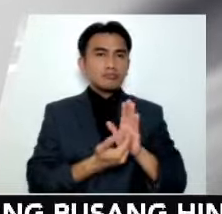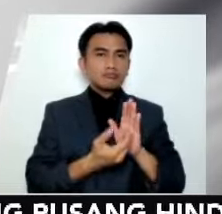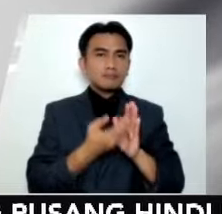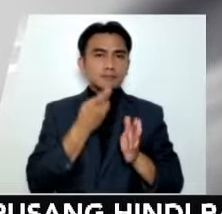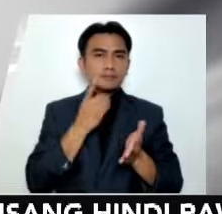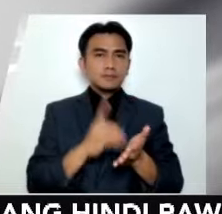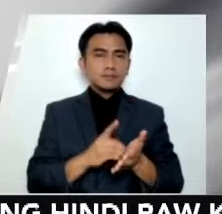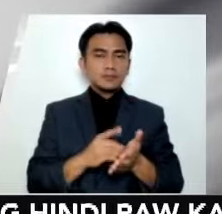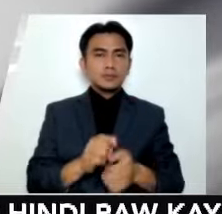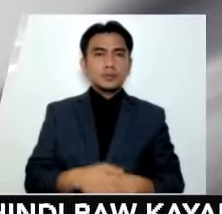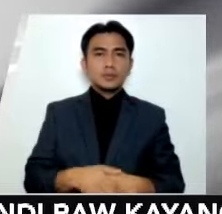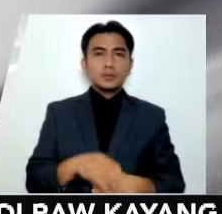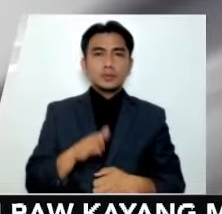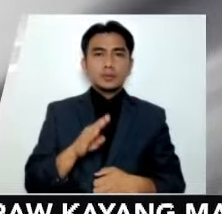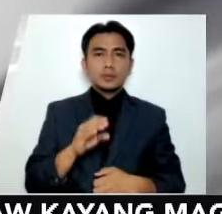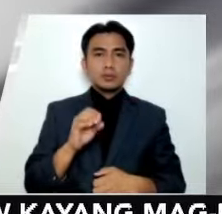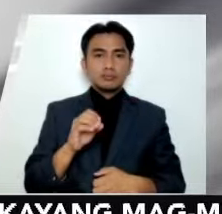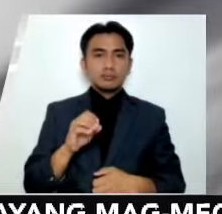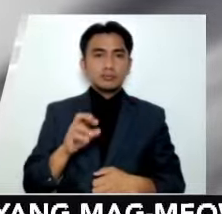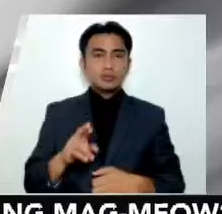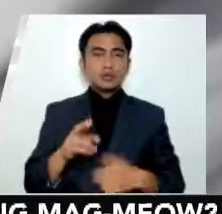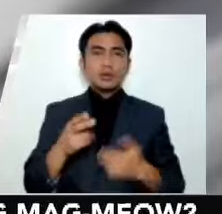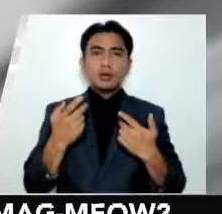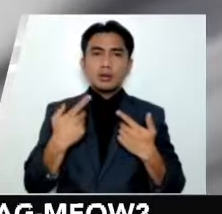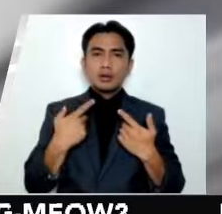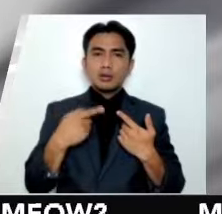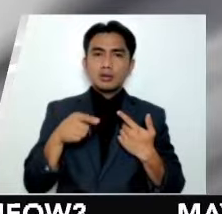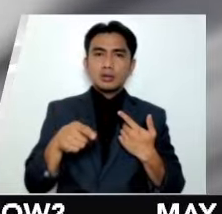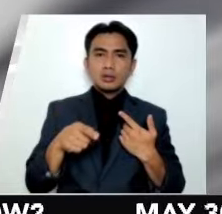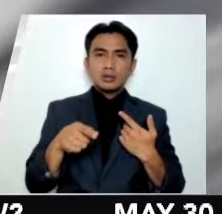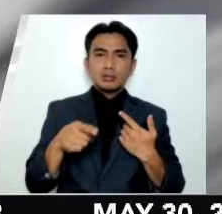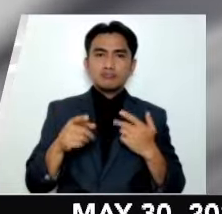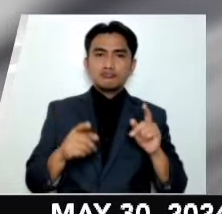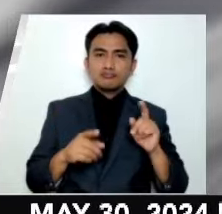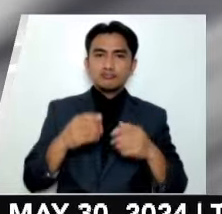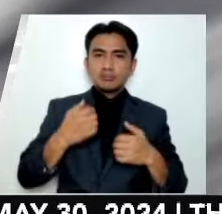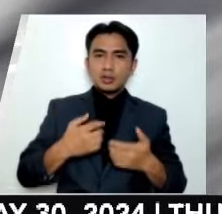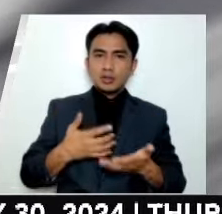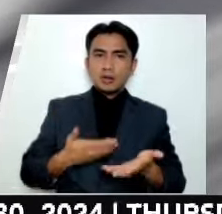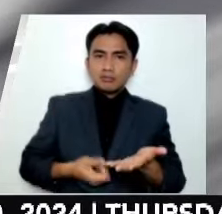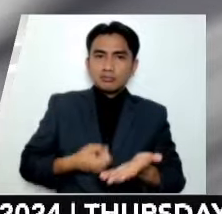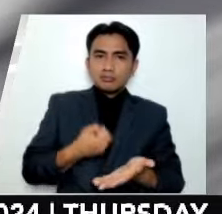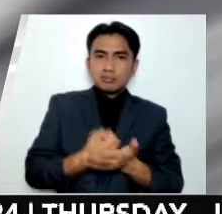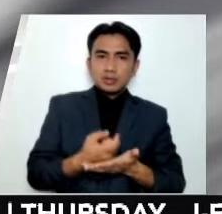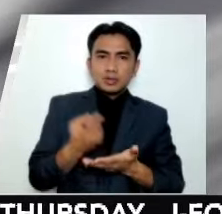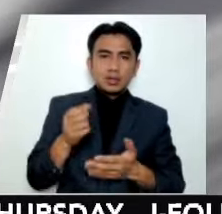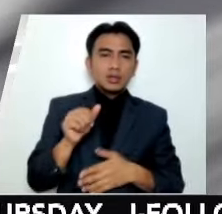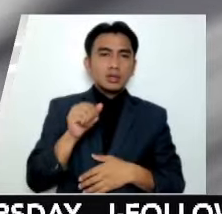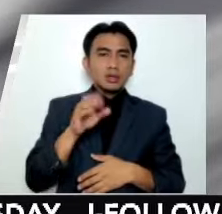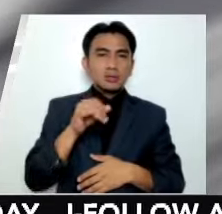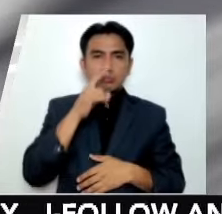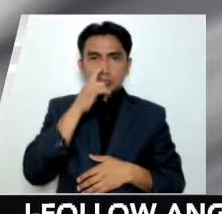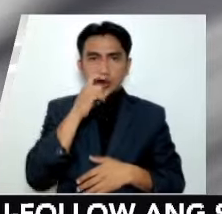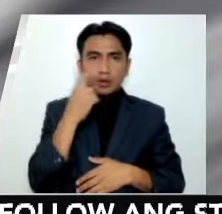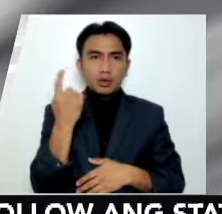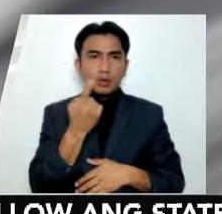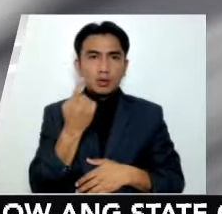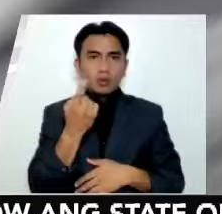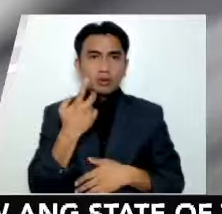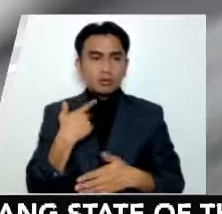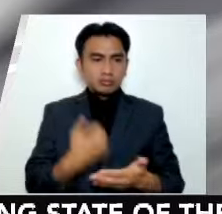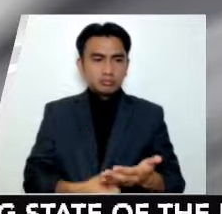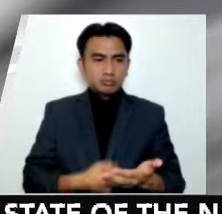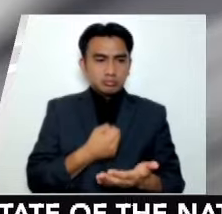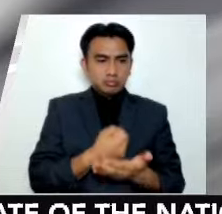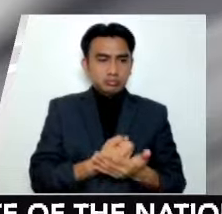Revenue, 1971 ipinanganak si Wen Yilin. Tumalabas na 15 taong gulang lang siya ng mga nakumano kay Mayor